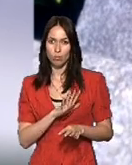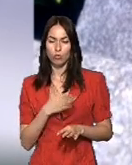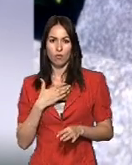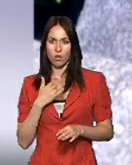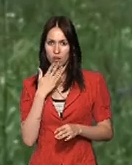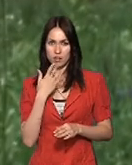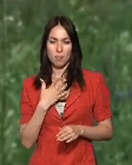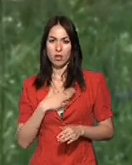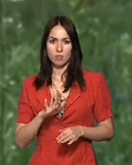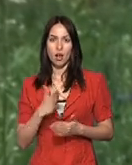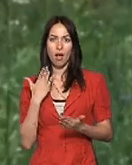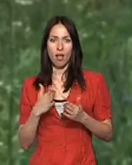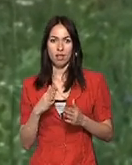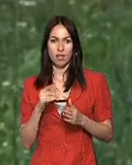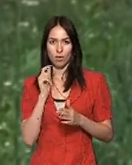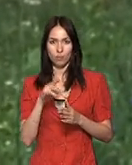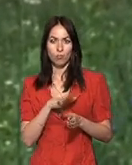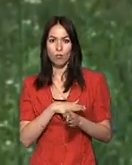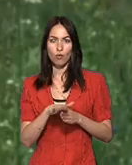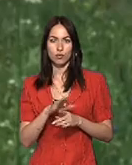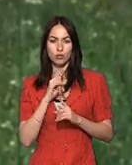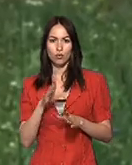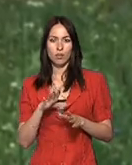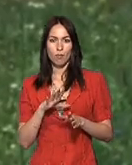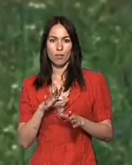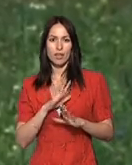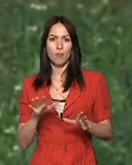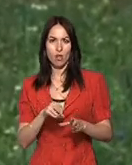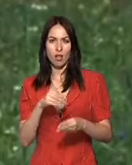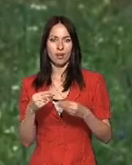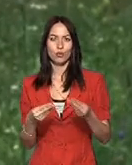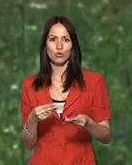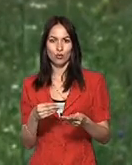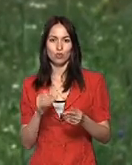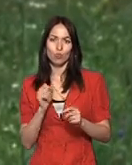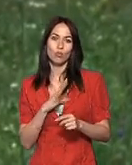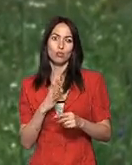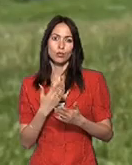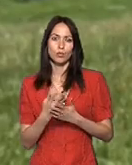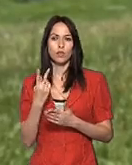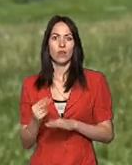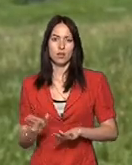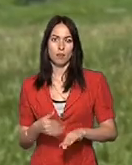але тушки ще не були повністю розложені, тому, на мою думку, може 2 дні.